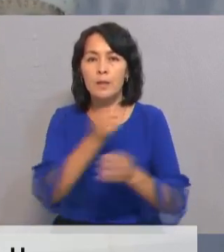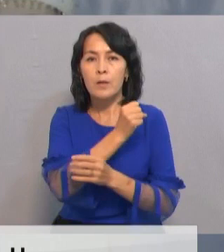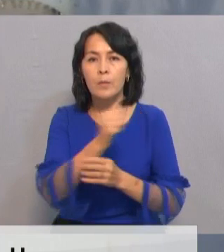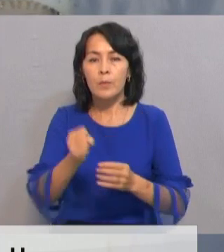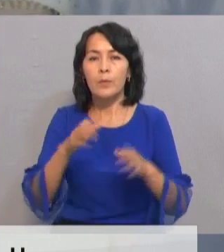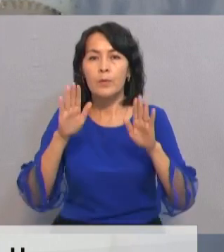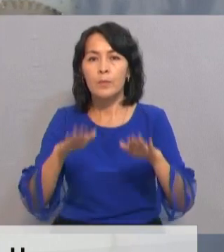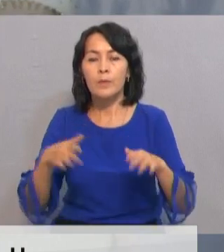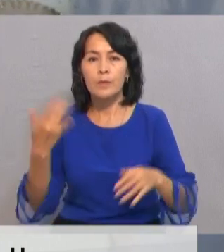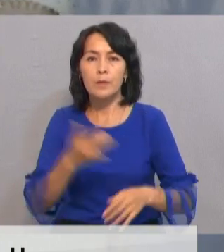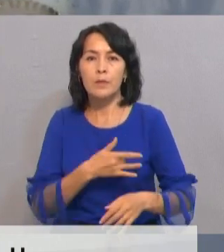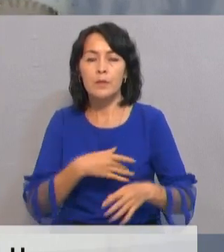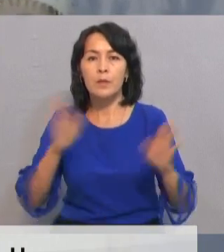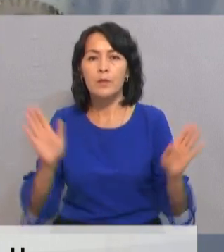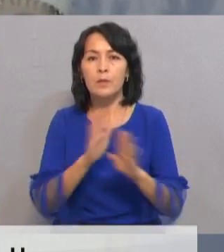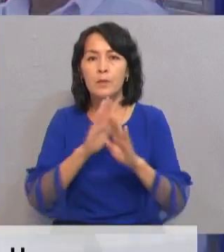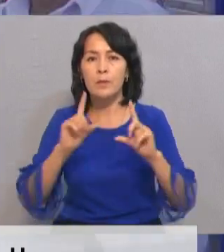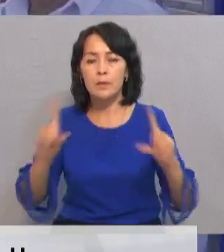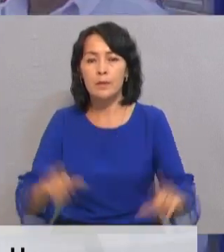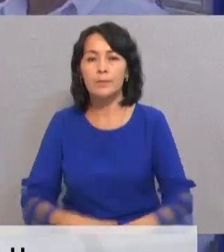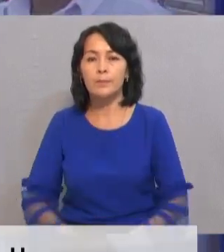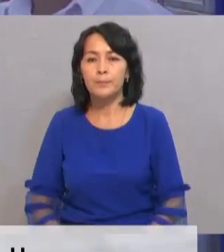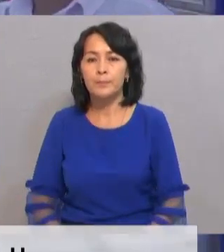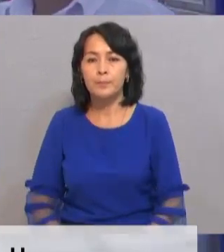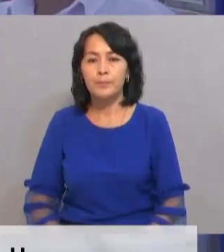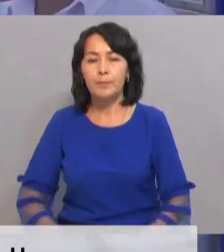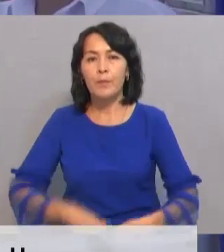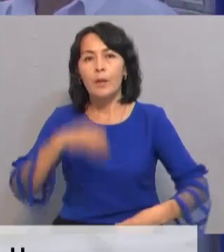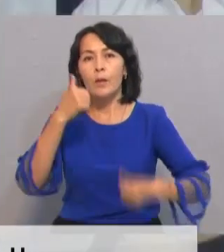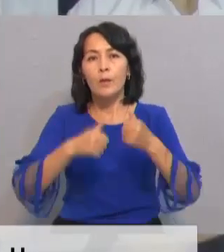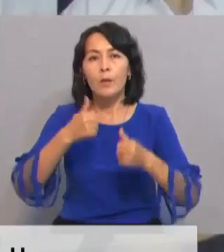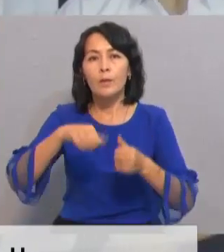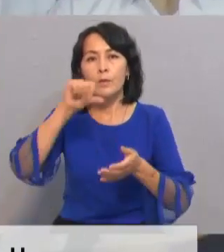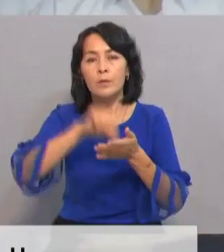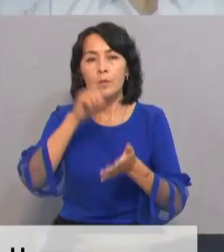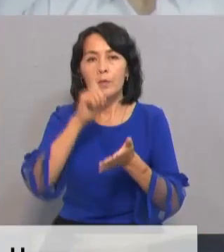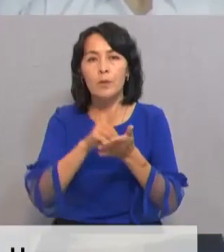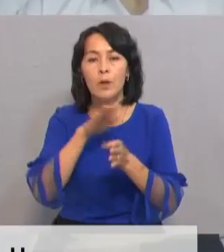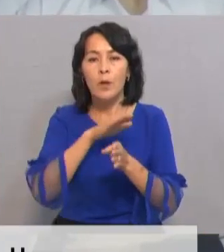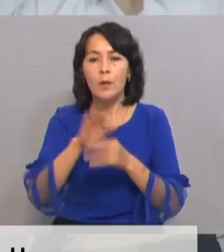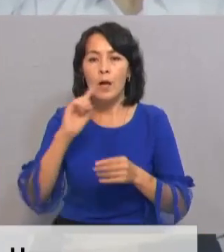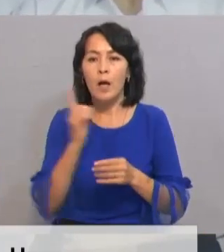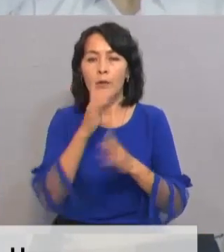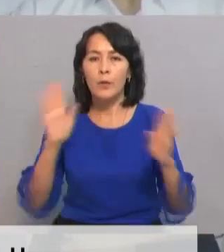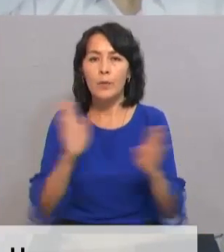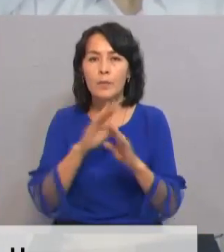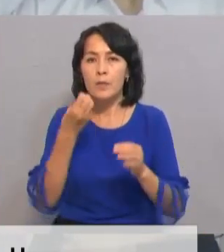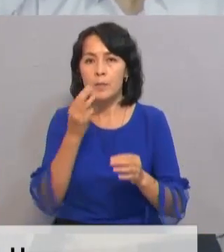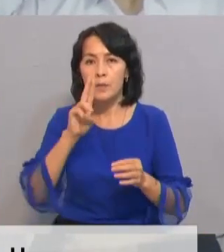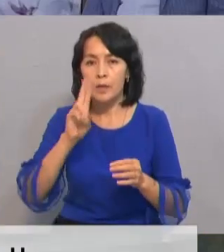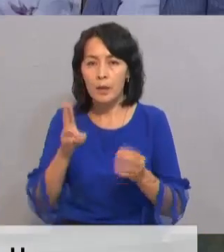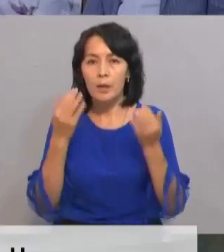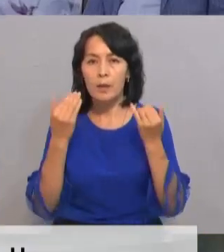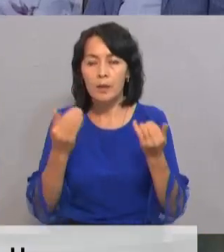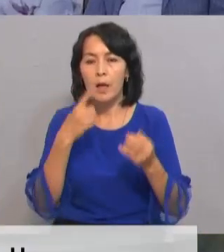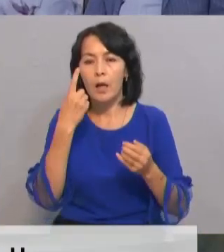Пусть в ваших сердцах всегда будут звучать песни Шамши. По условиям конкурса участник должен был исполнить одну песню Шамши Калдаякова